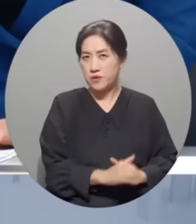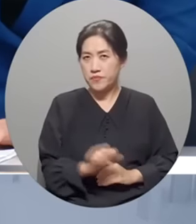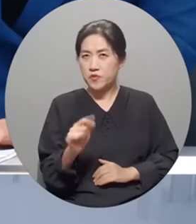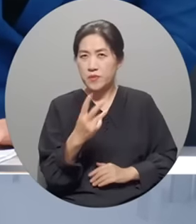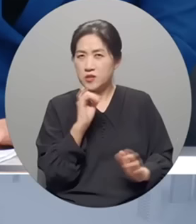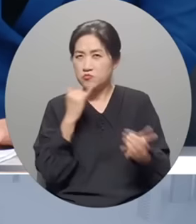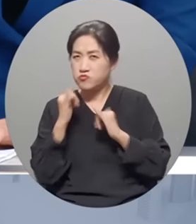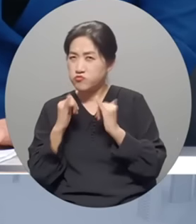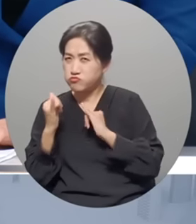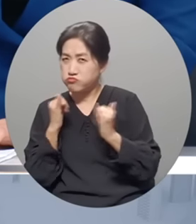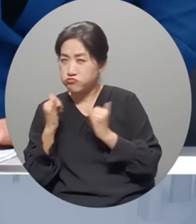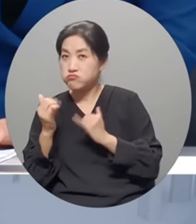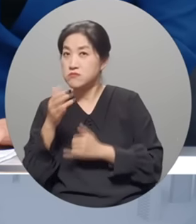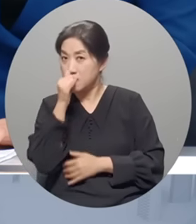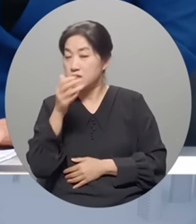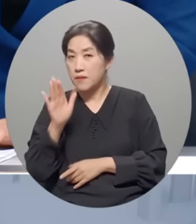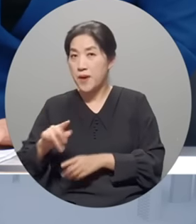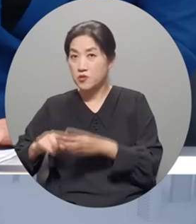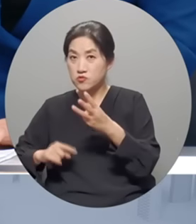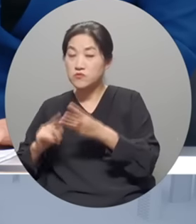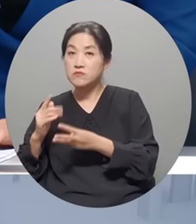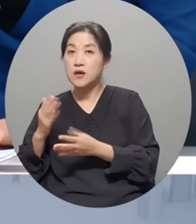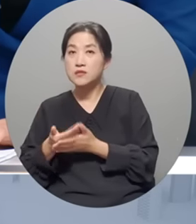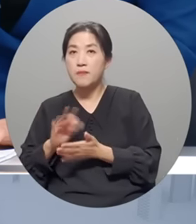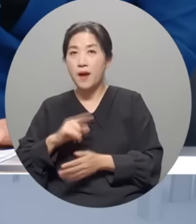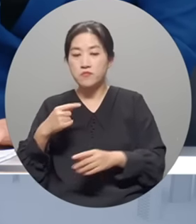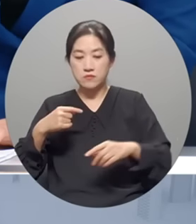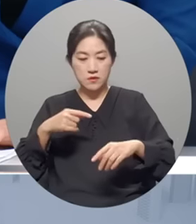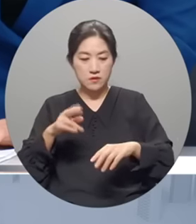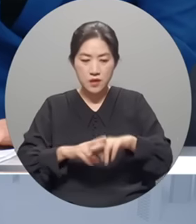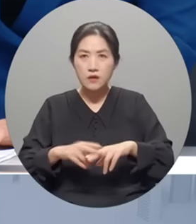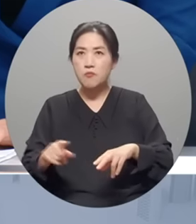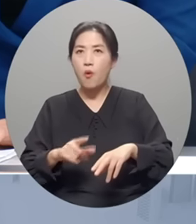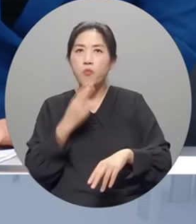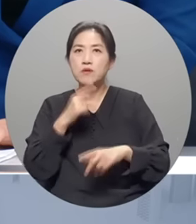축하 전화를 받았다지만 아무 당직도 직함도